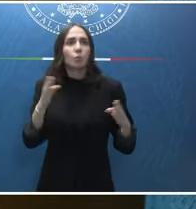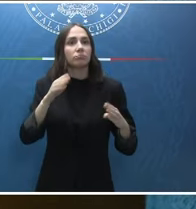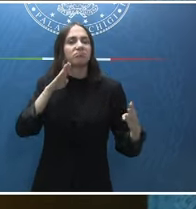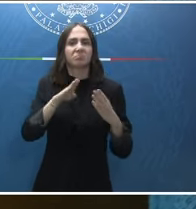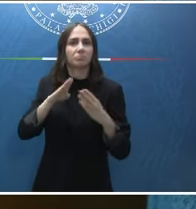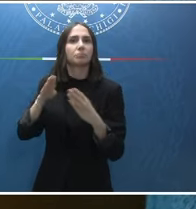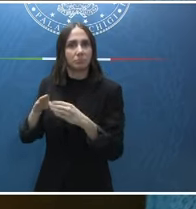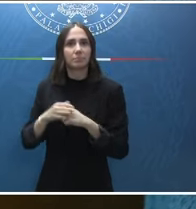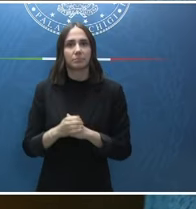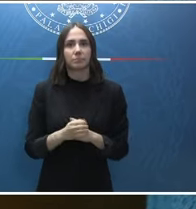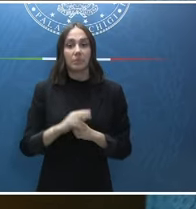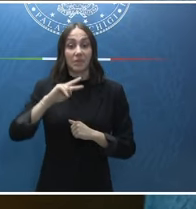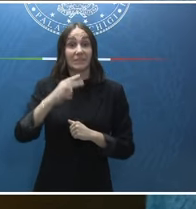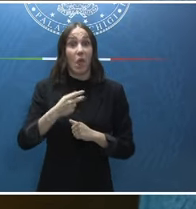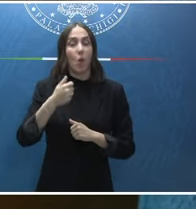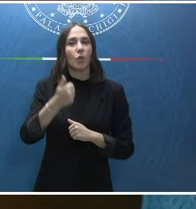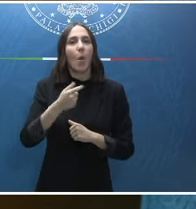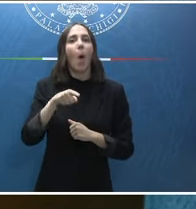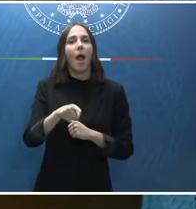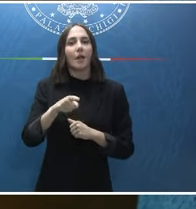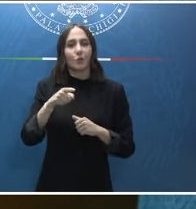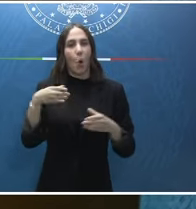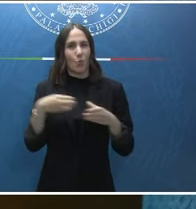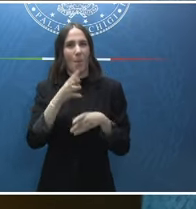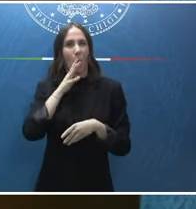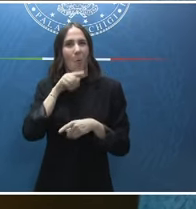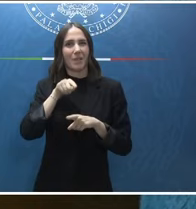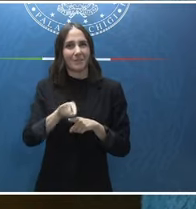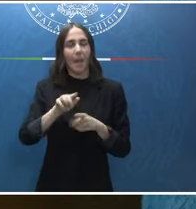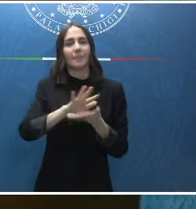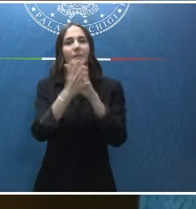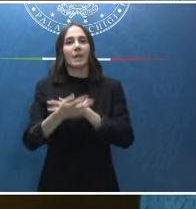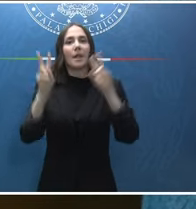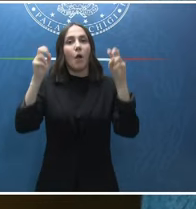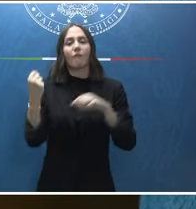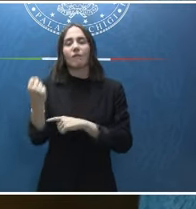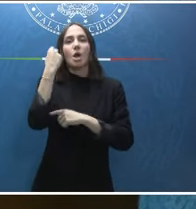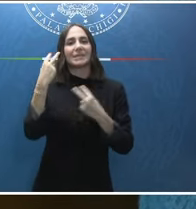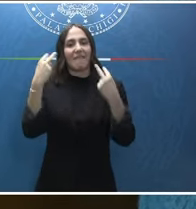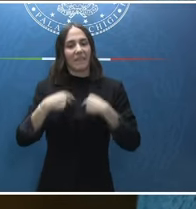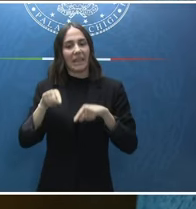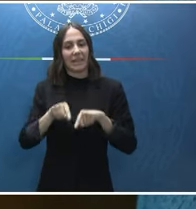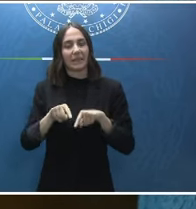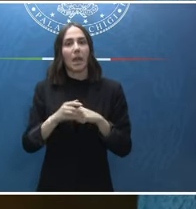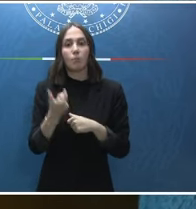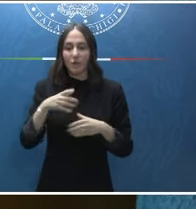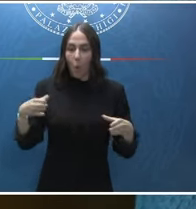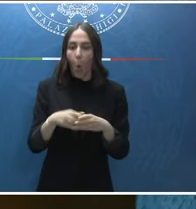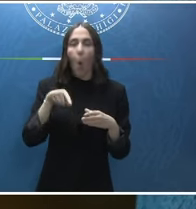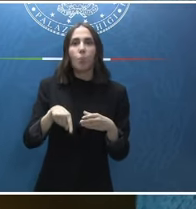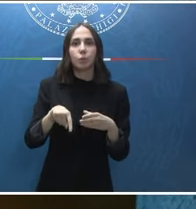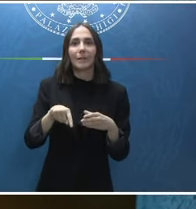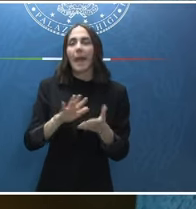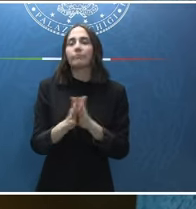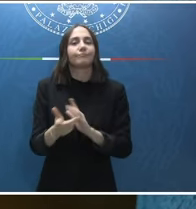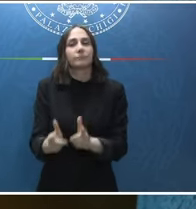Il secondo anno il gruppo di WhatsApp divenne la forza della vita, perché la comunità si era rivelata la nostra forza, che